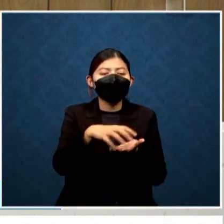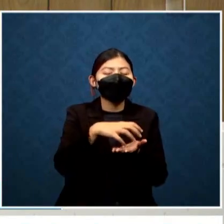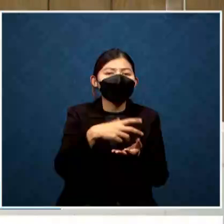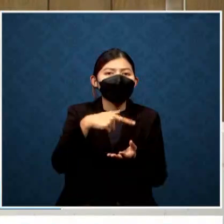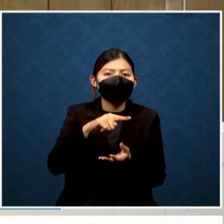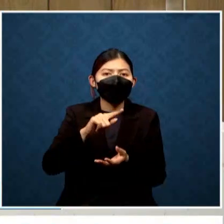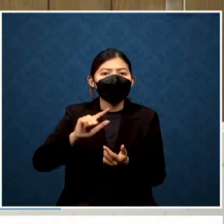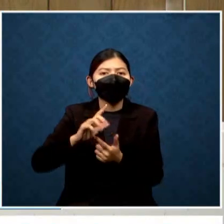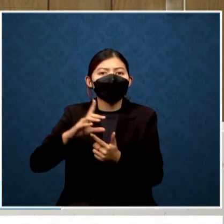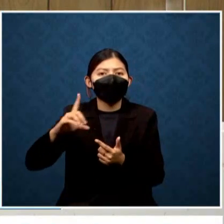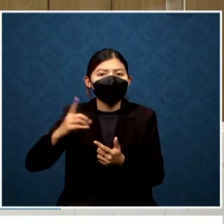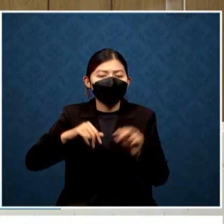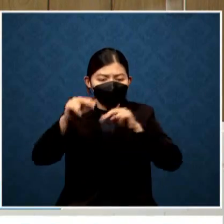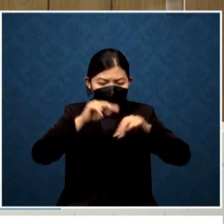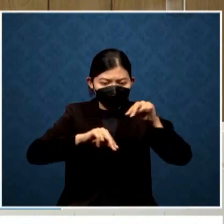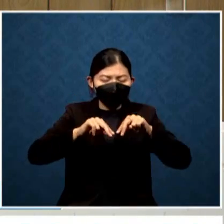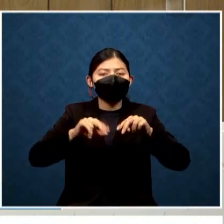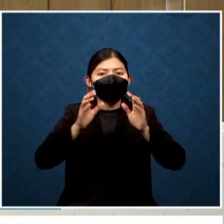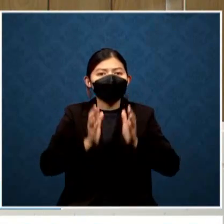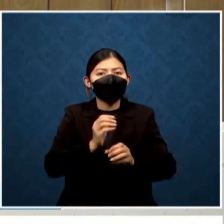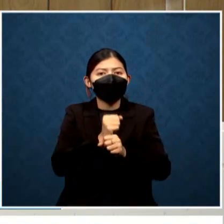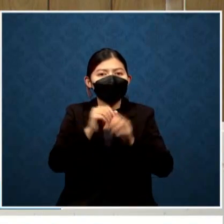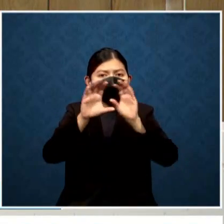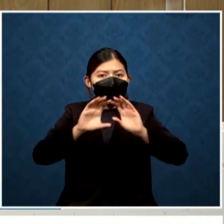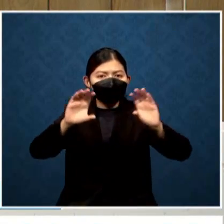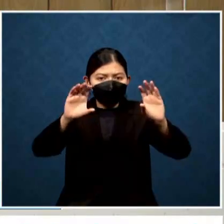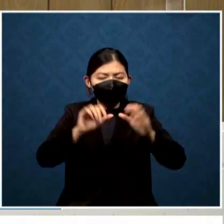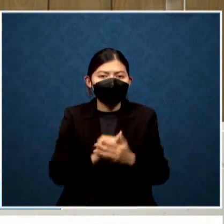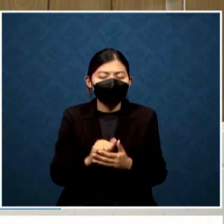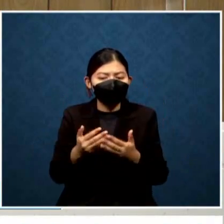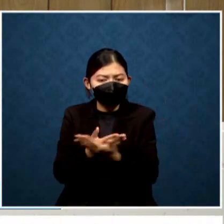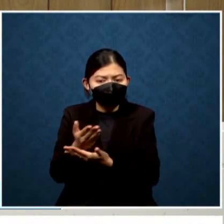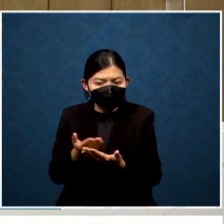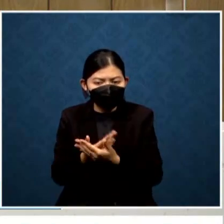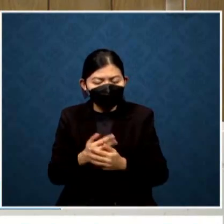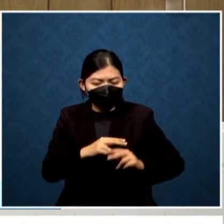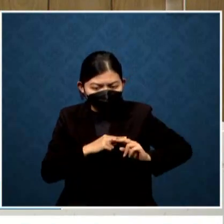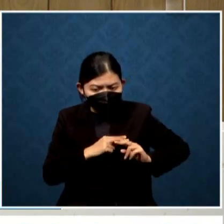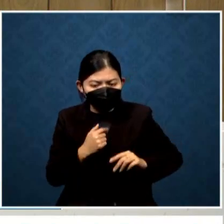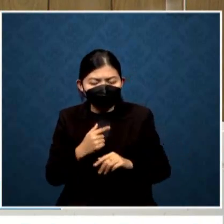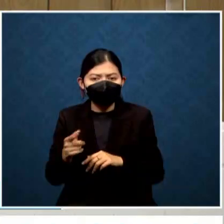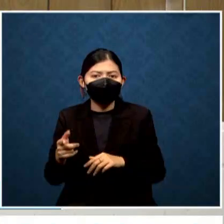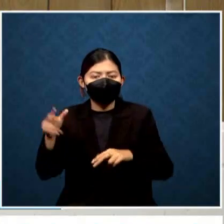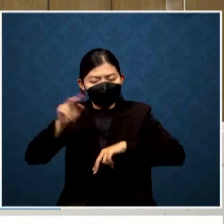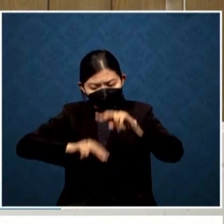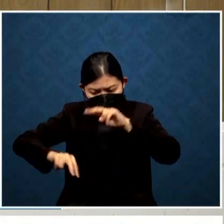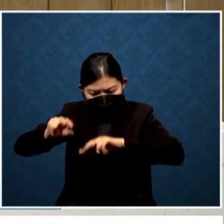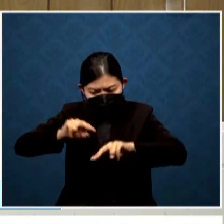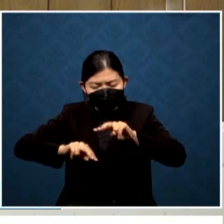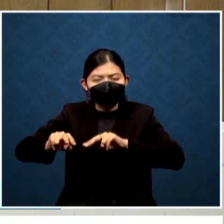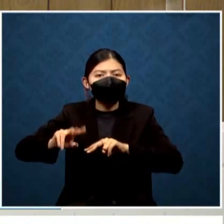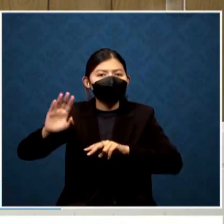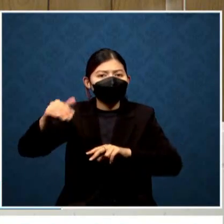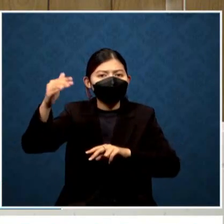ครองข้าราชการอยู่ผมก็บอกว่าถ้าต้องพิจารณาในเรื่องของผู้รับผิดชอบของท้องฝ่ายปกครองก่อนนะ